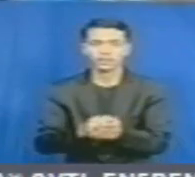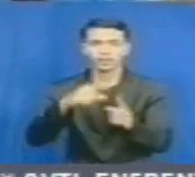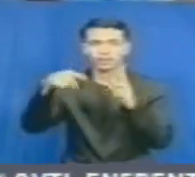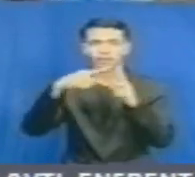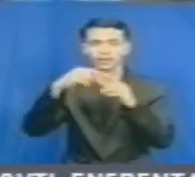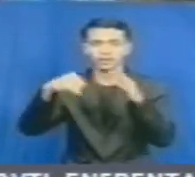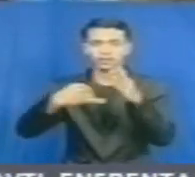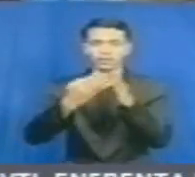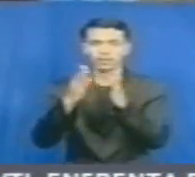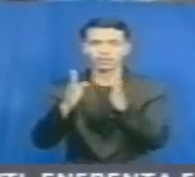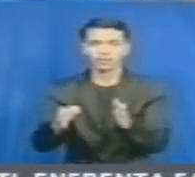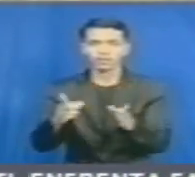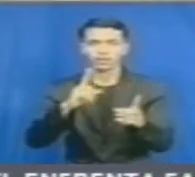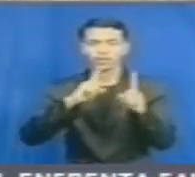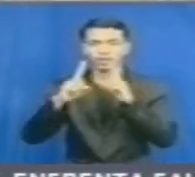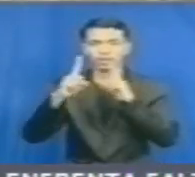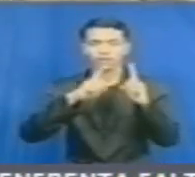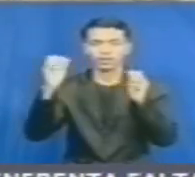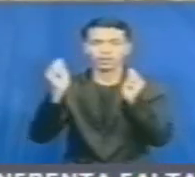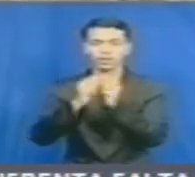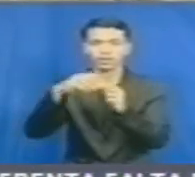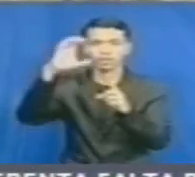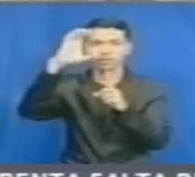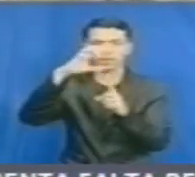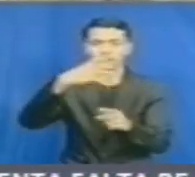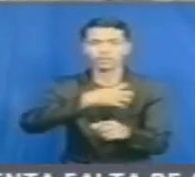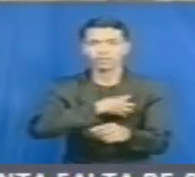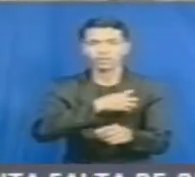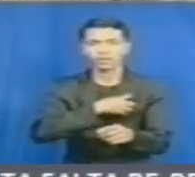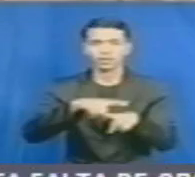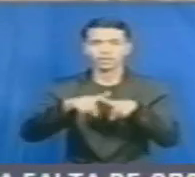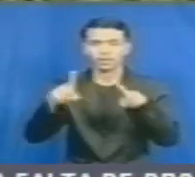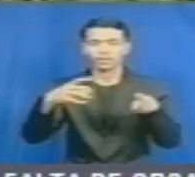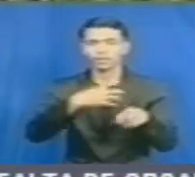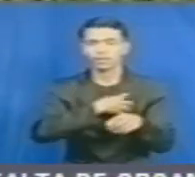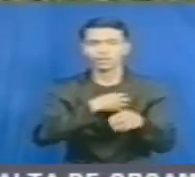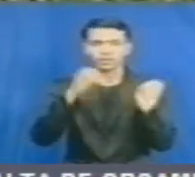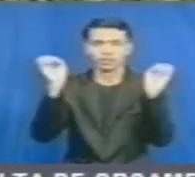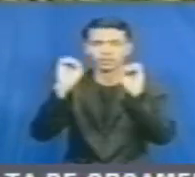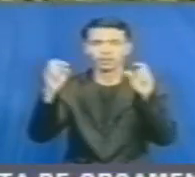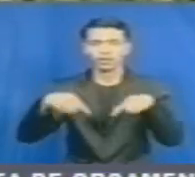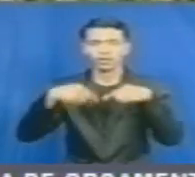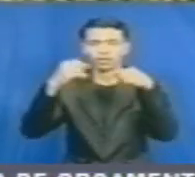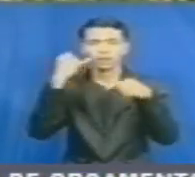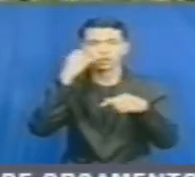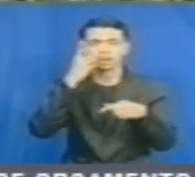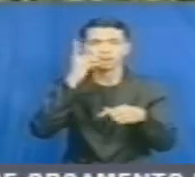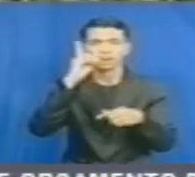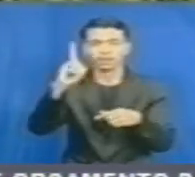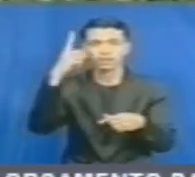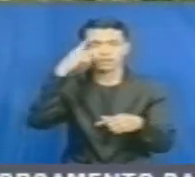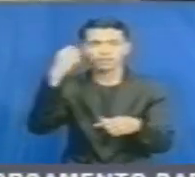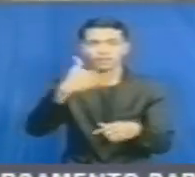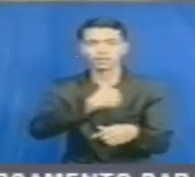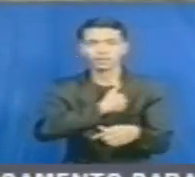tele tenta confirma ho comandante esquadra ye fatin acontecimento mai ve comandante nela fo declaração ruma tamba sidau ki ore